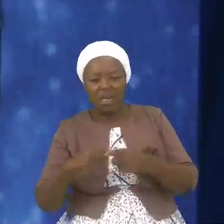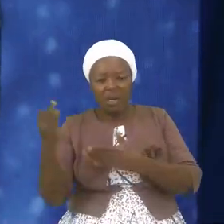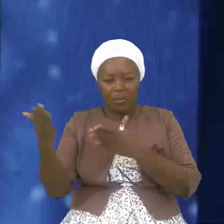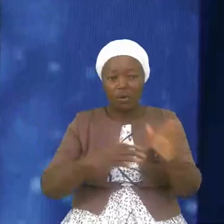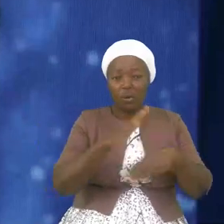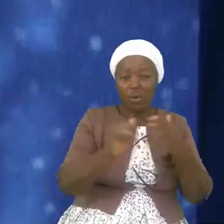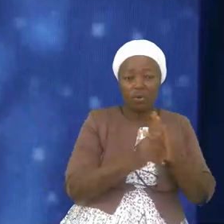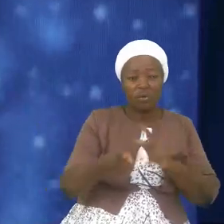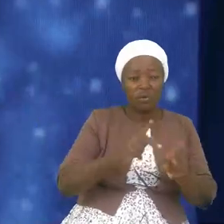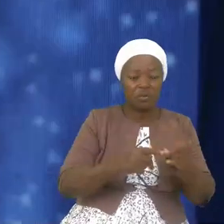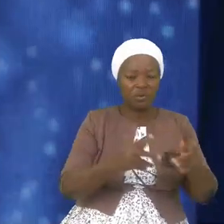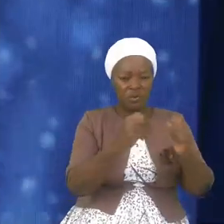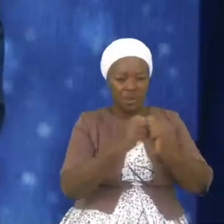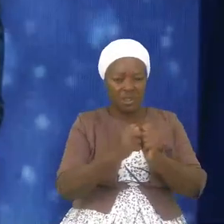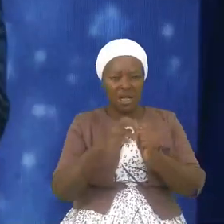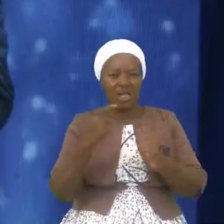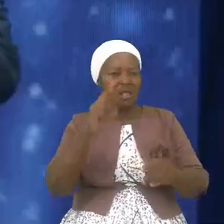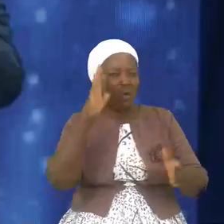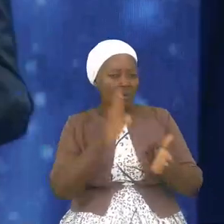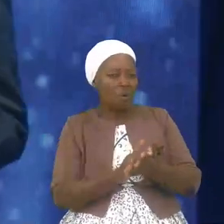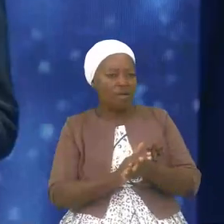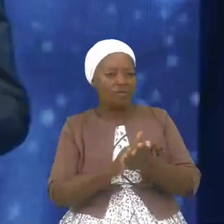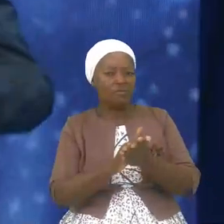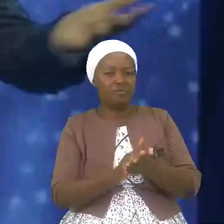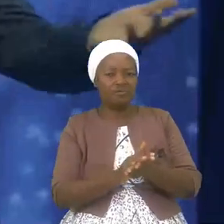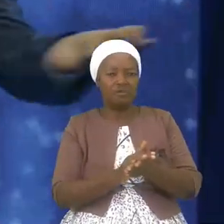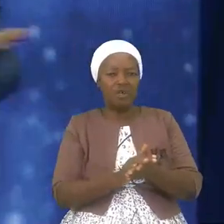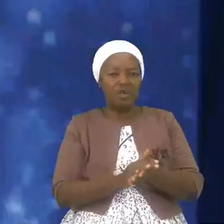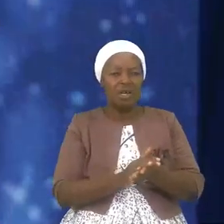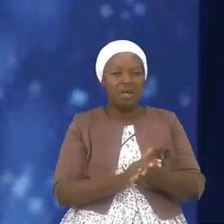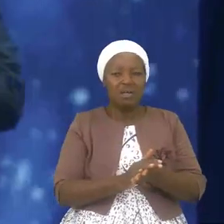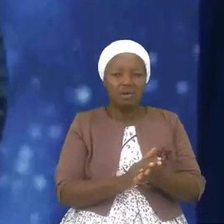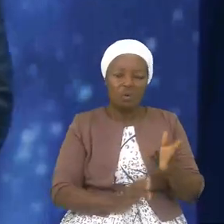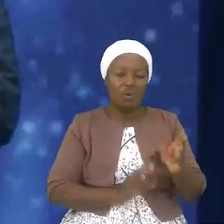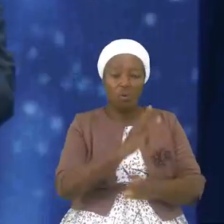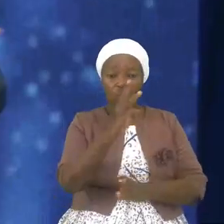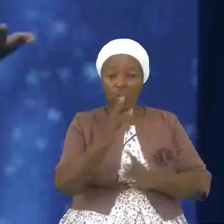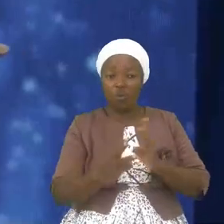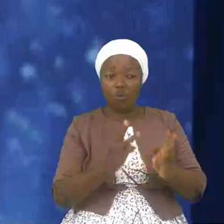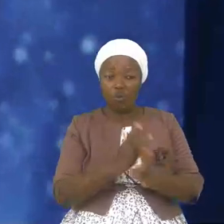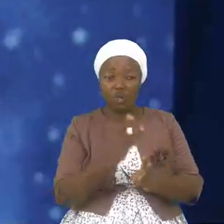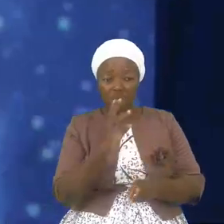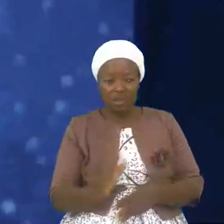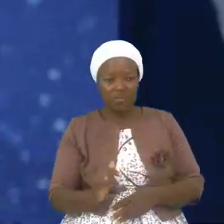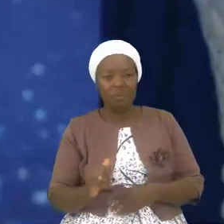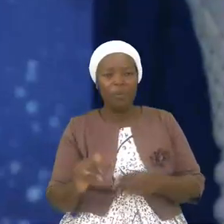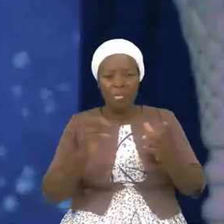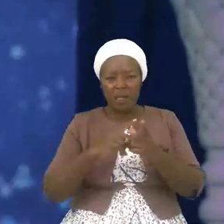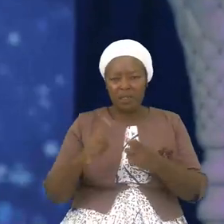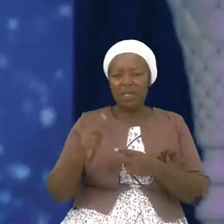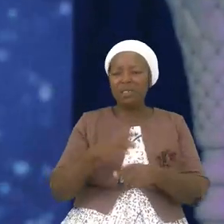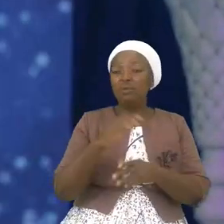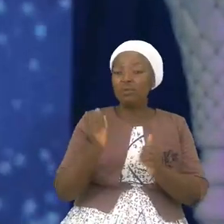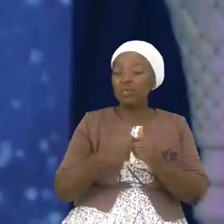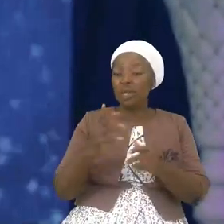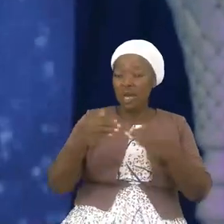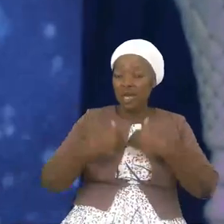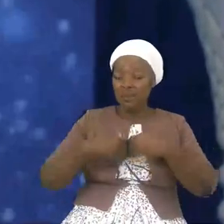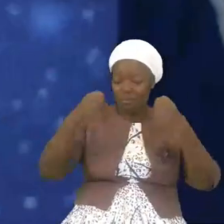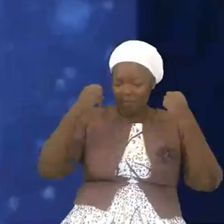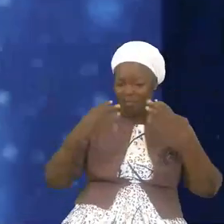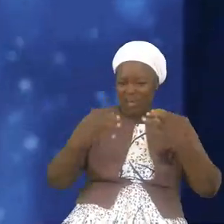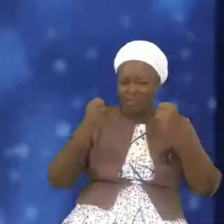personnes-là, ses femmes, assez mauvais, une, c'est ce que Dieu a établi, mais il avait plusieurs femmes, et